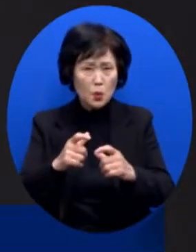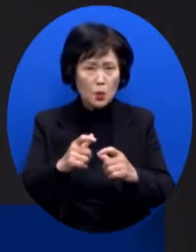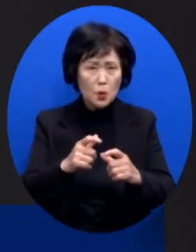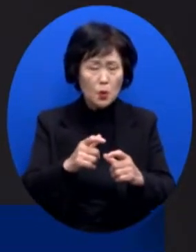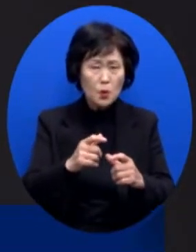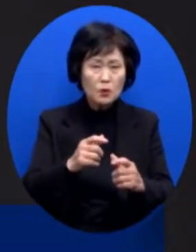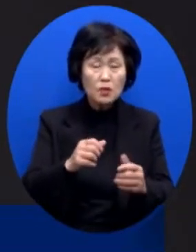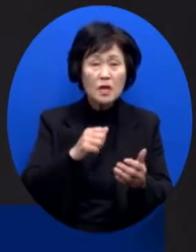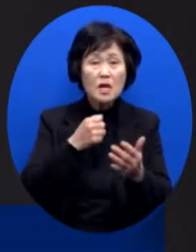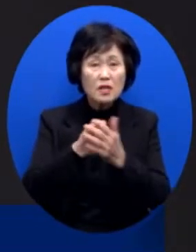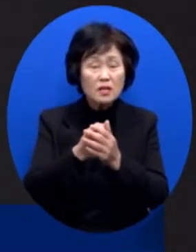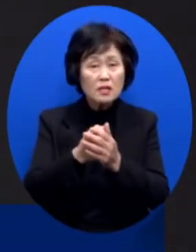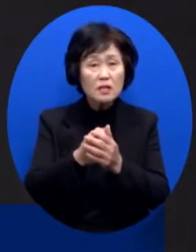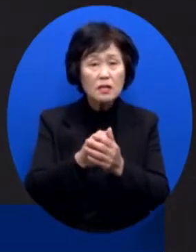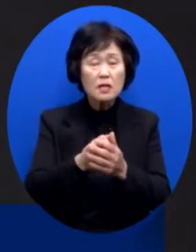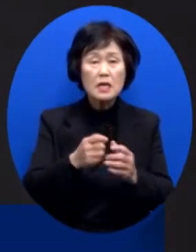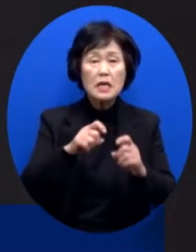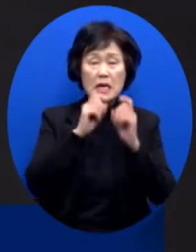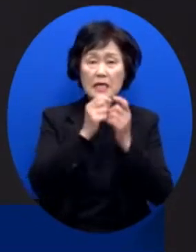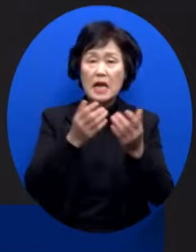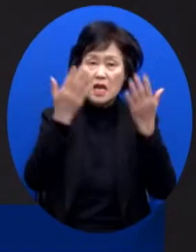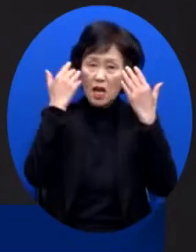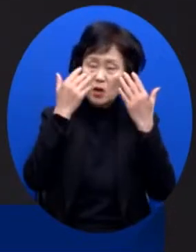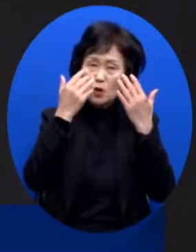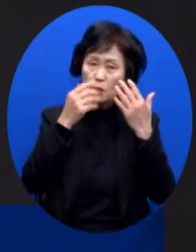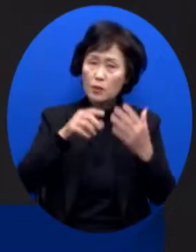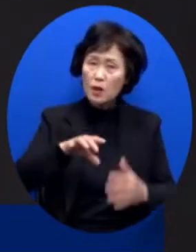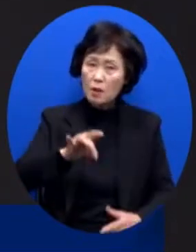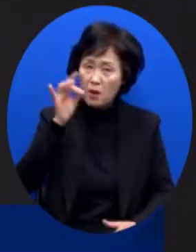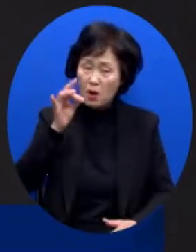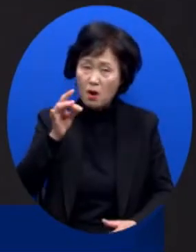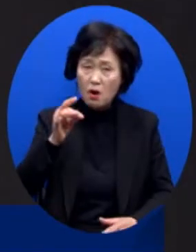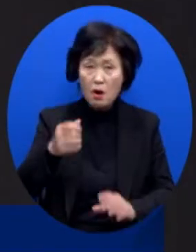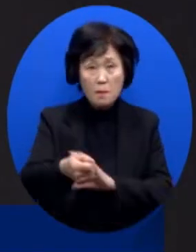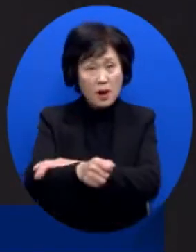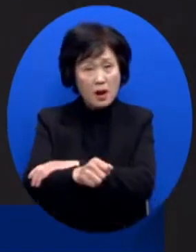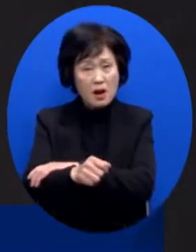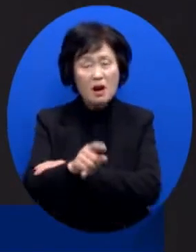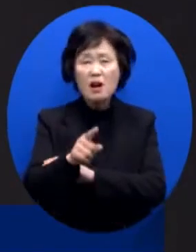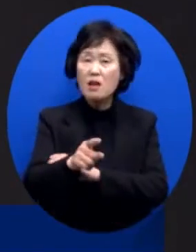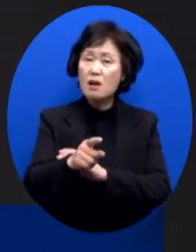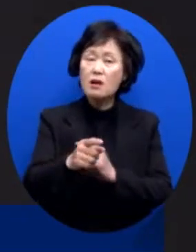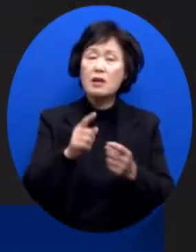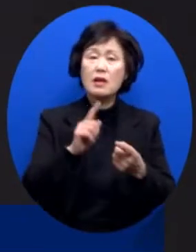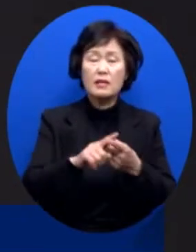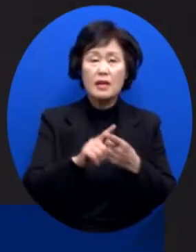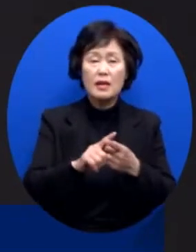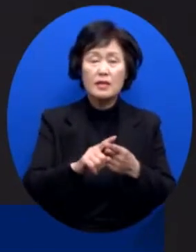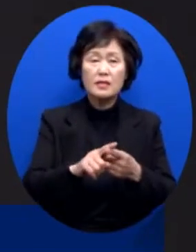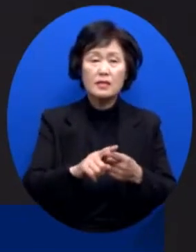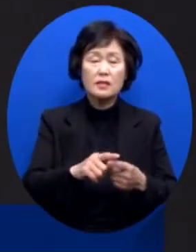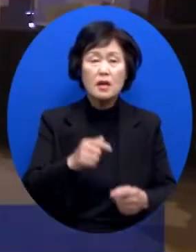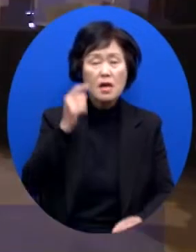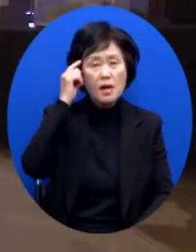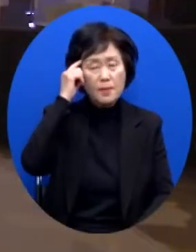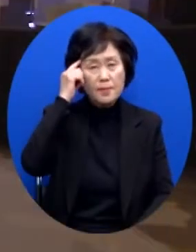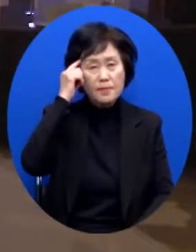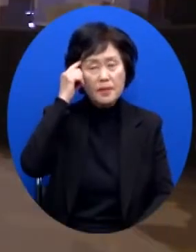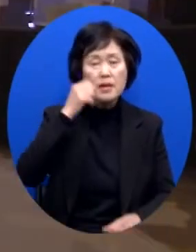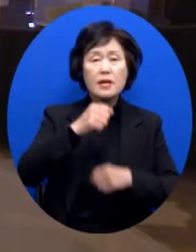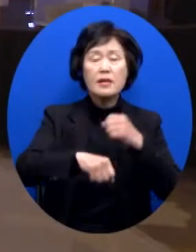아멘 그림 결과 벨 초대해서 사립학교 2 정조 사상 이념 의 자유를 치대 합니다